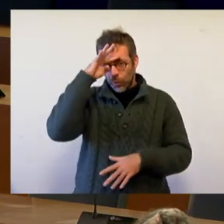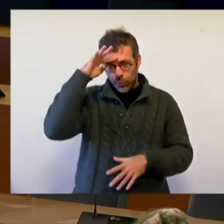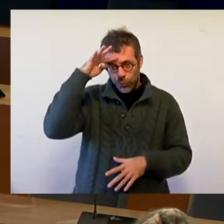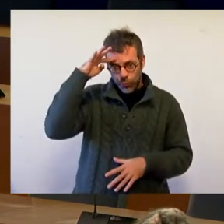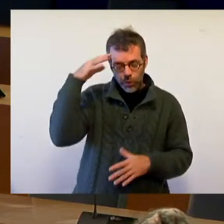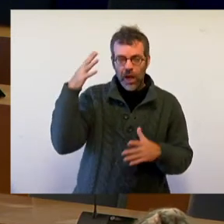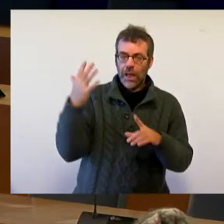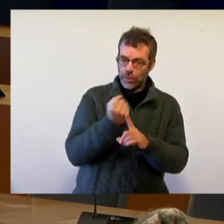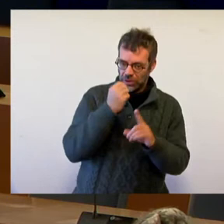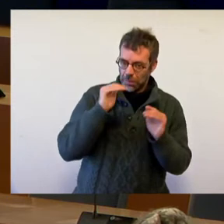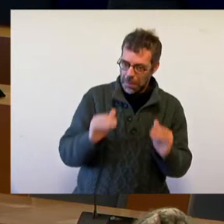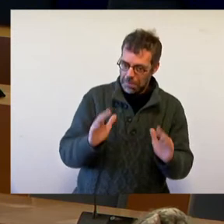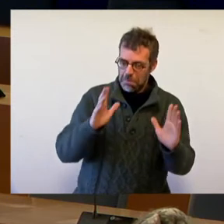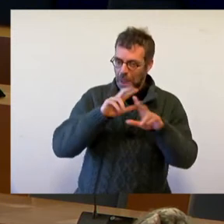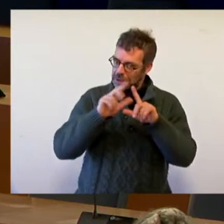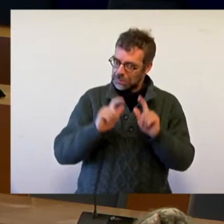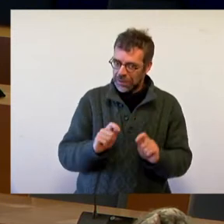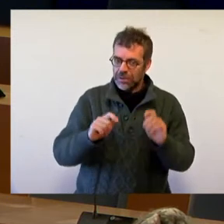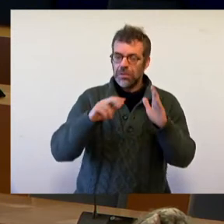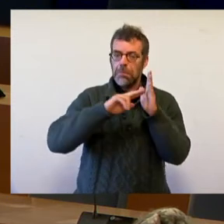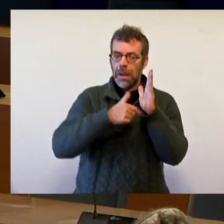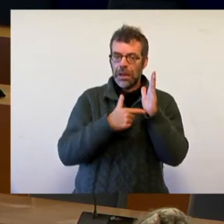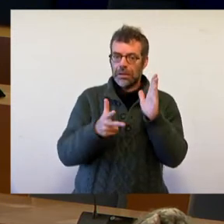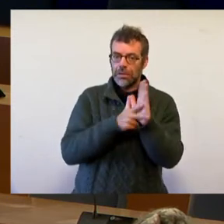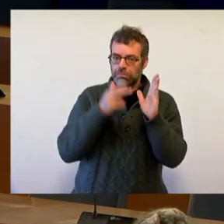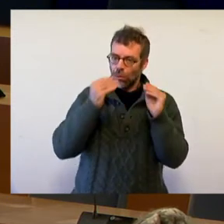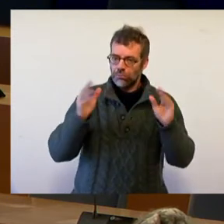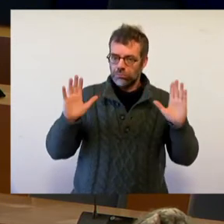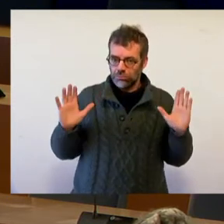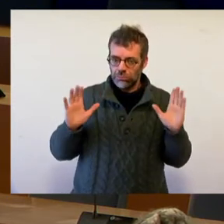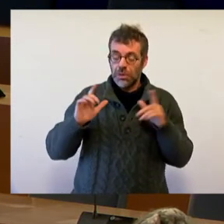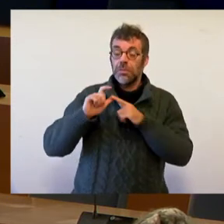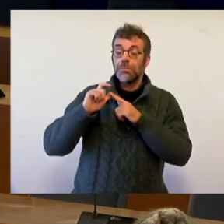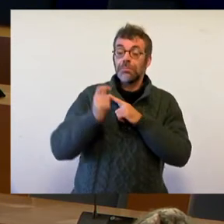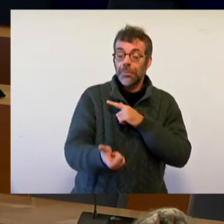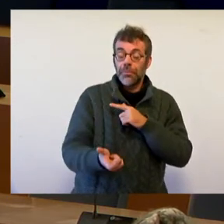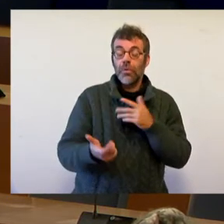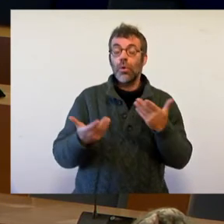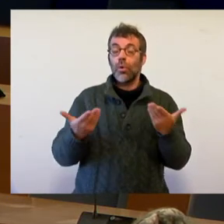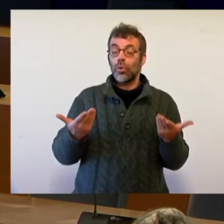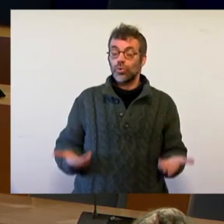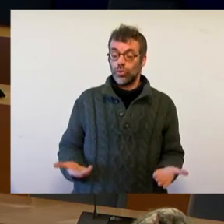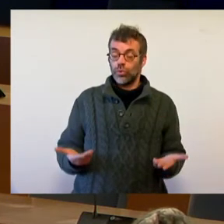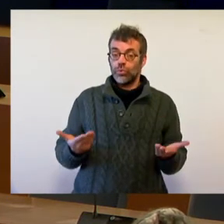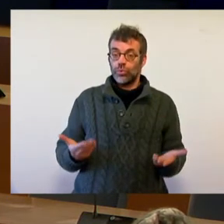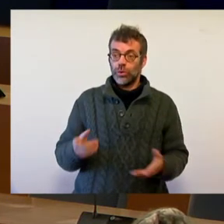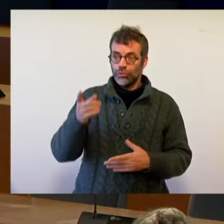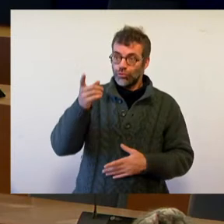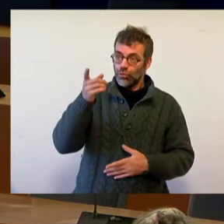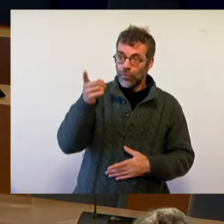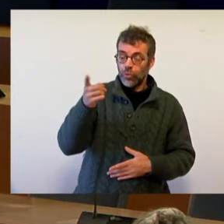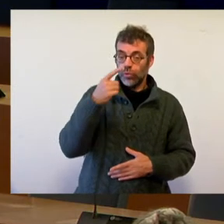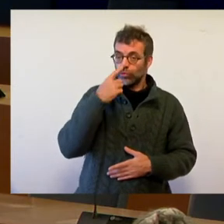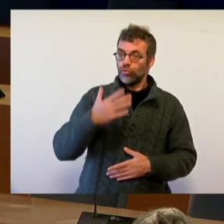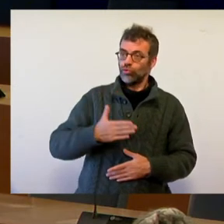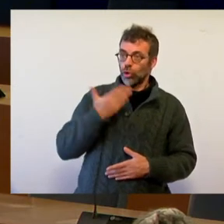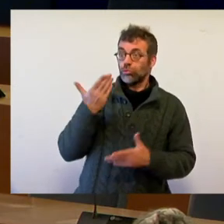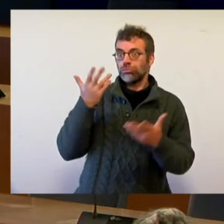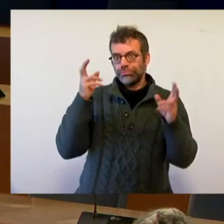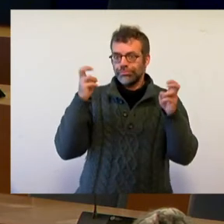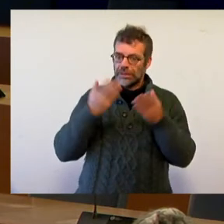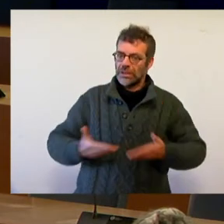été respecté, ce qui vous permet aujourd'hui de disposer d'une situation financière